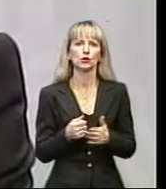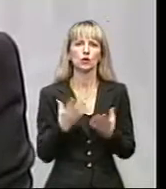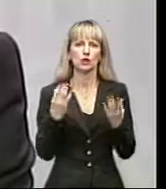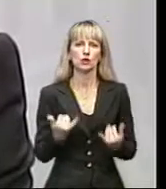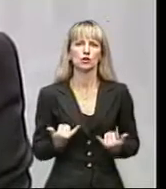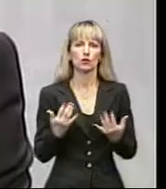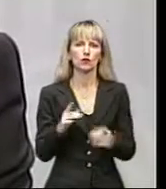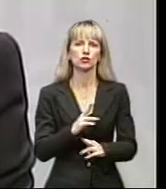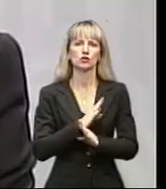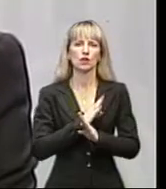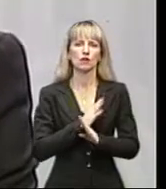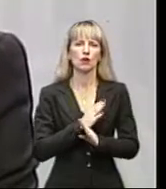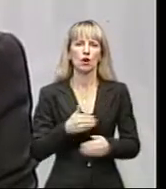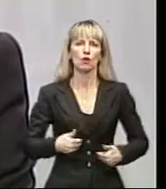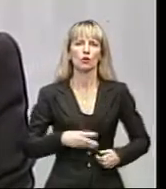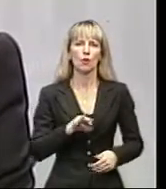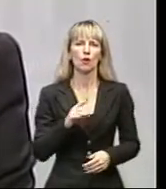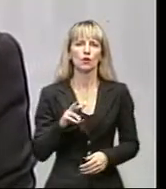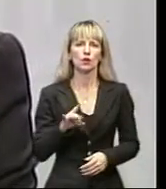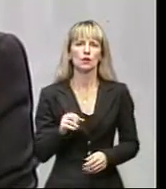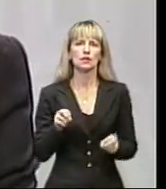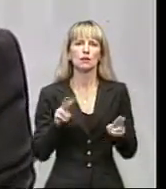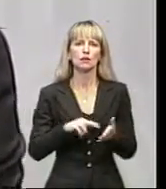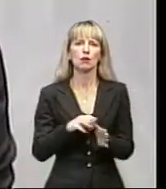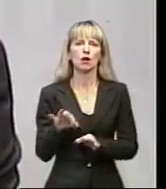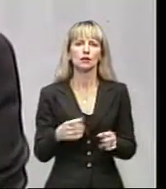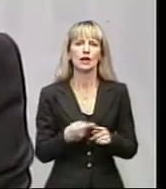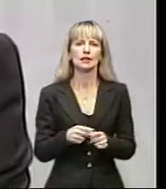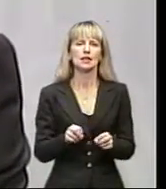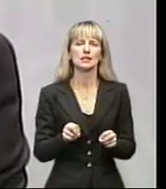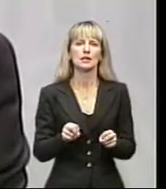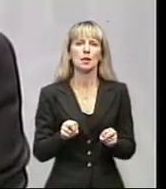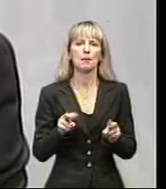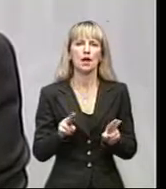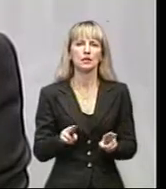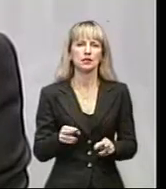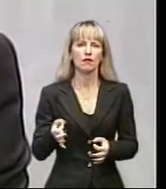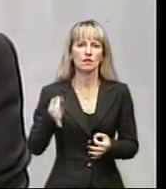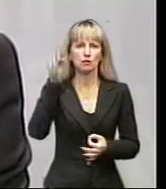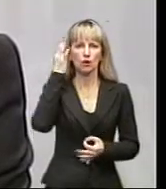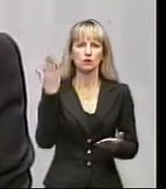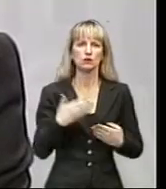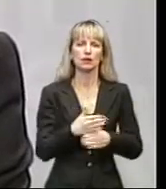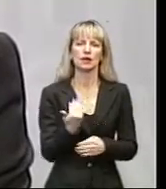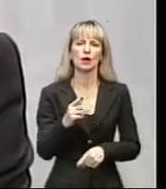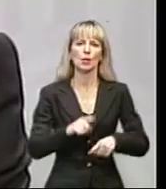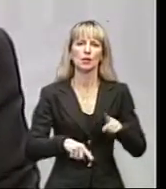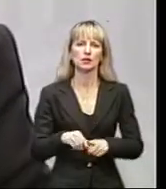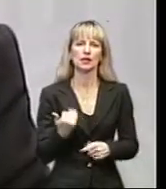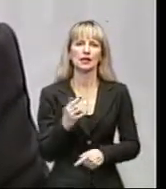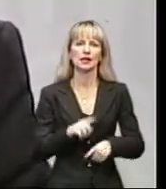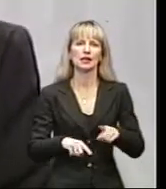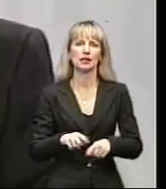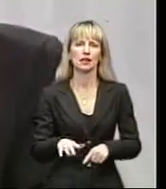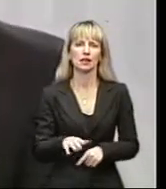Голодоморів. Спецпроект – це спогади, якими з нашими колегами ділилися їх батьки, їх рідні.